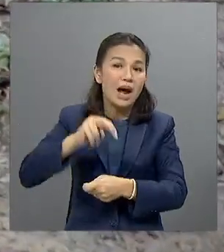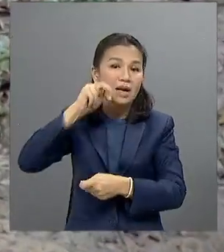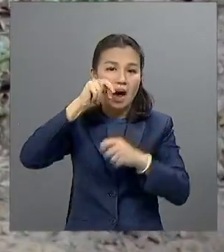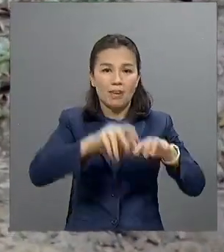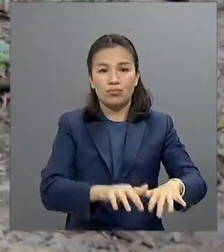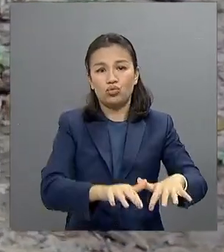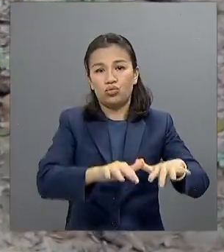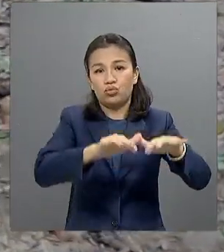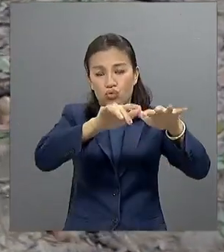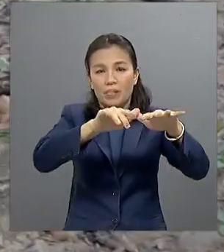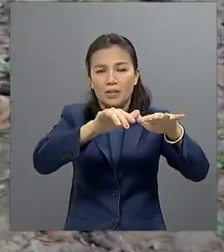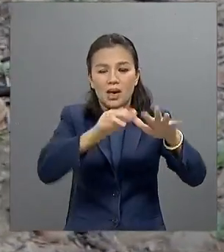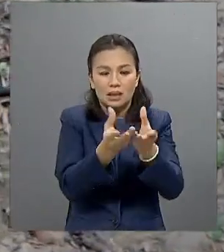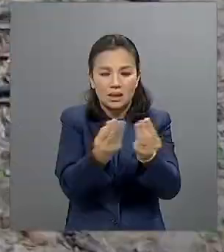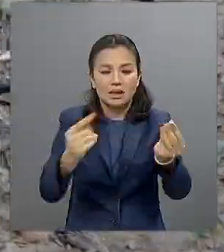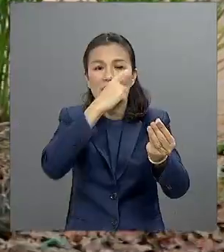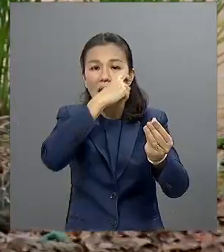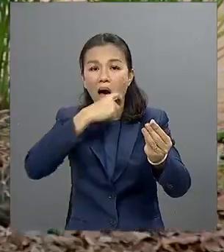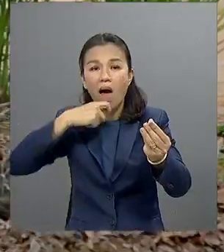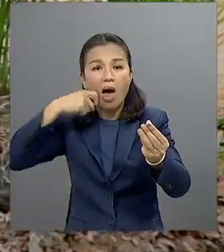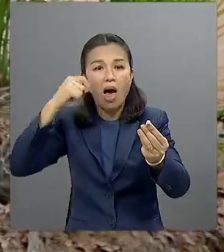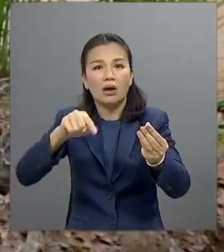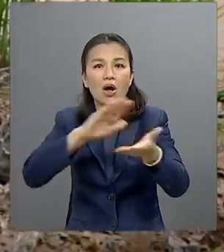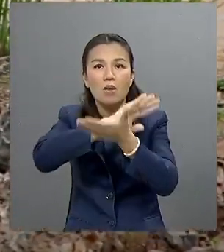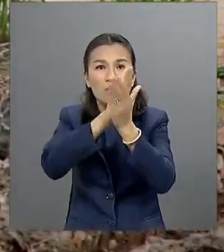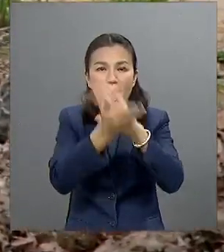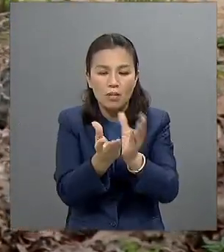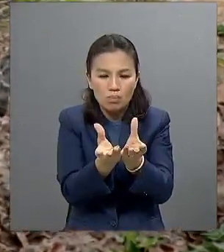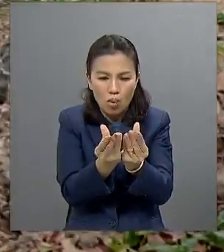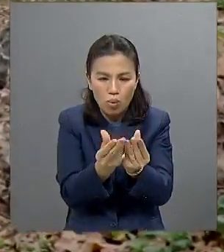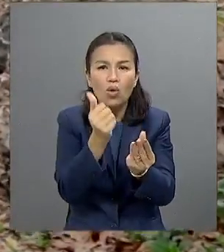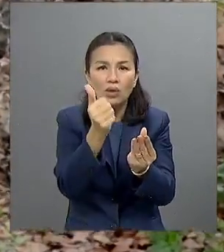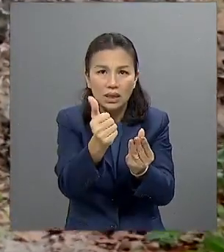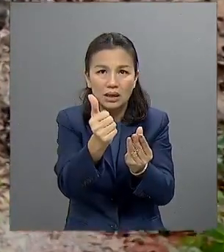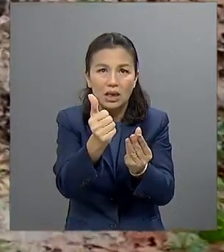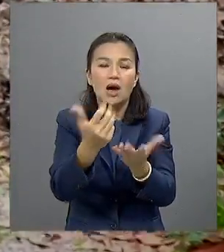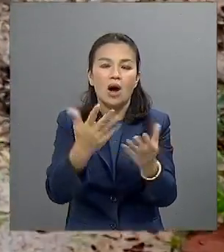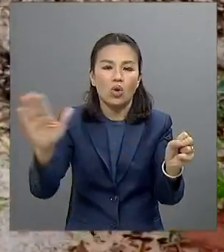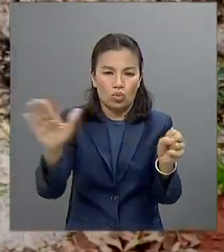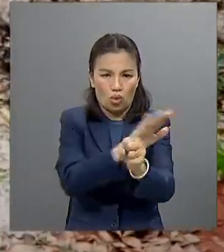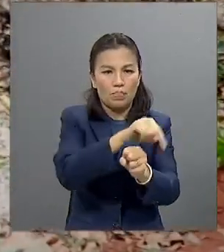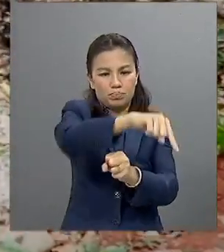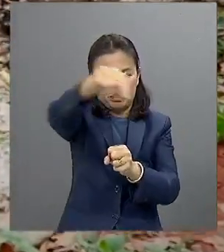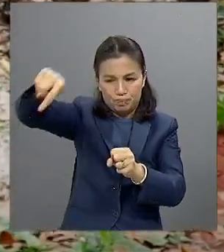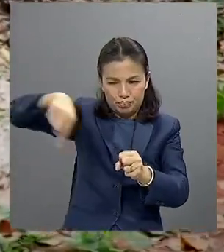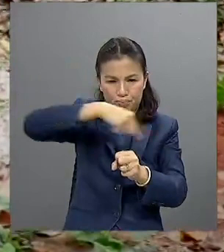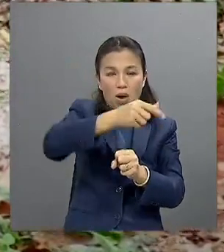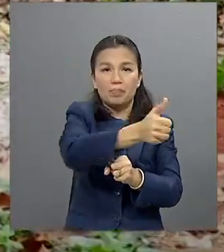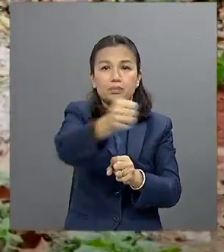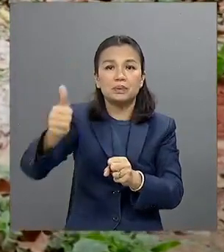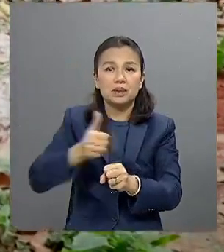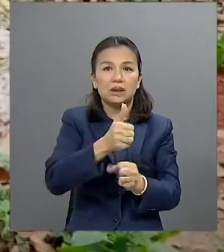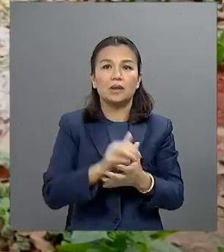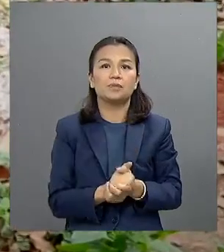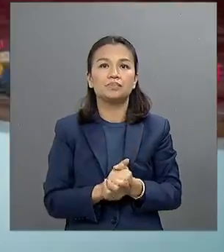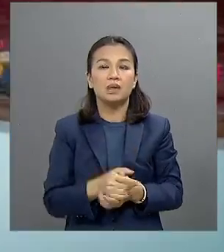พื้นดินที่เคยแห้งแล้งกลับมามีความชุ่มชื้นควบคุมทั่วบริเวณพื้นที ่ช่วงนี้มันฝนเพิ่งเ